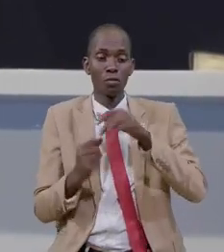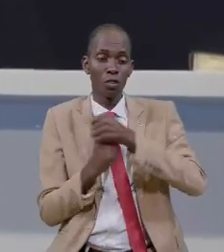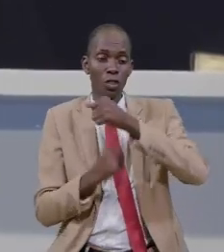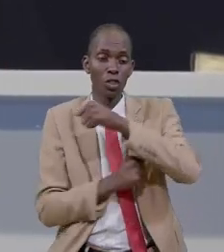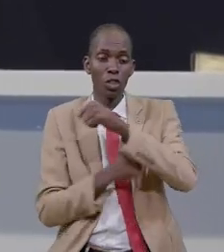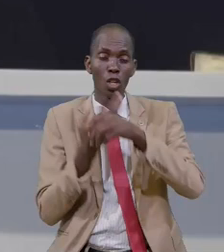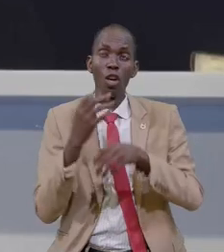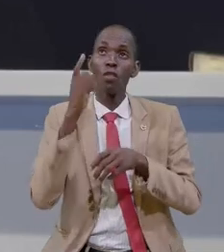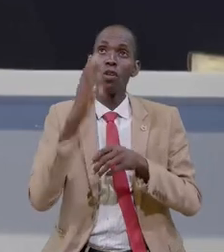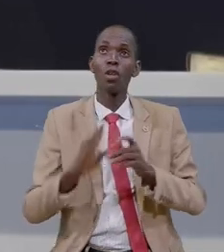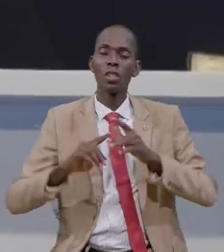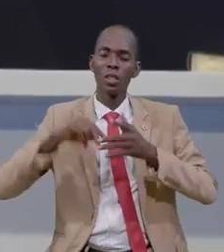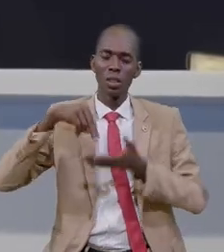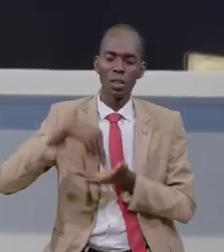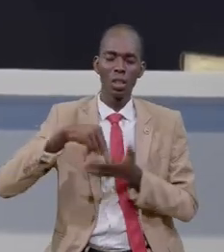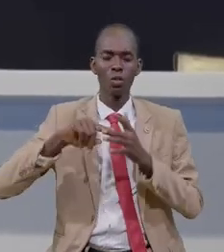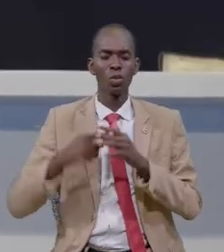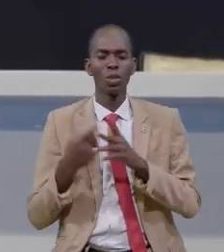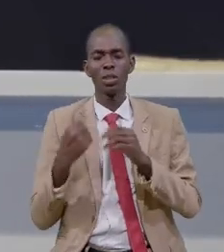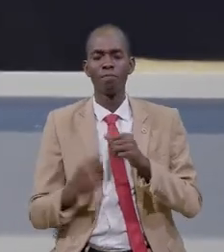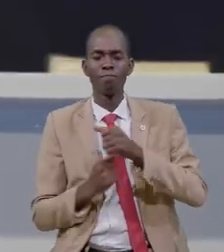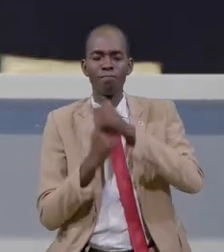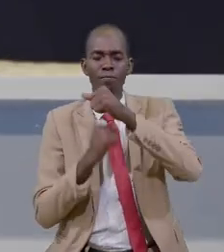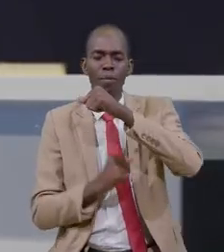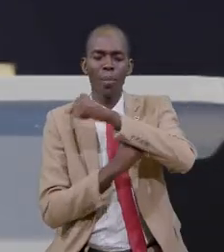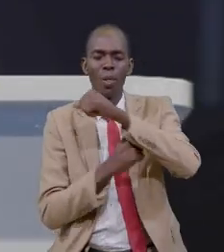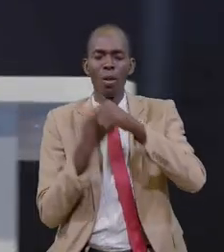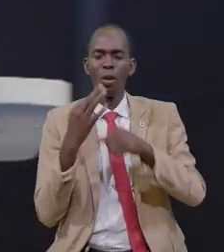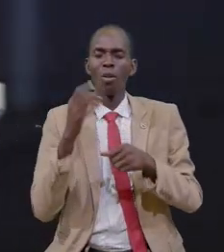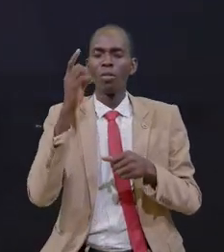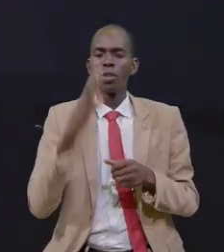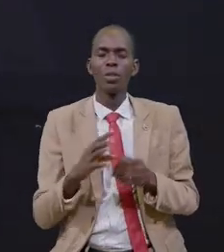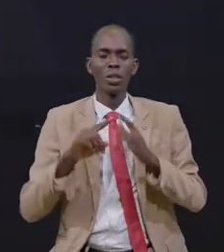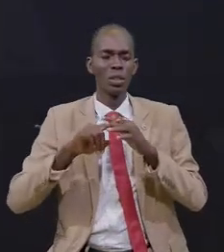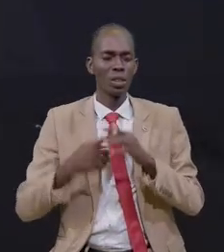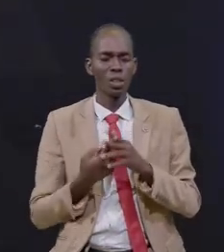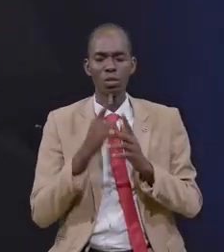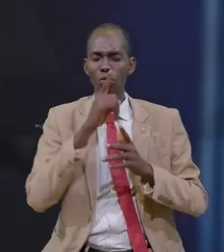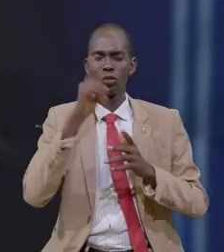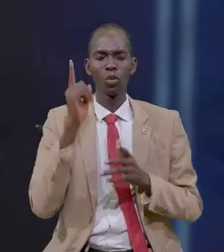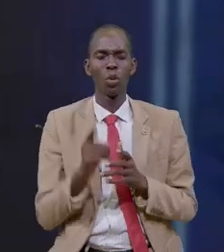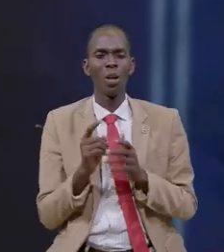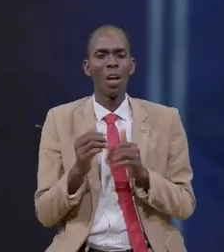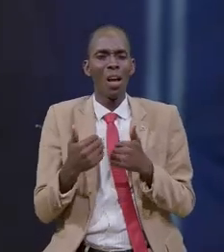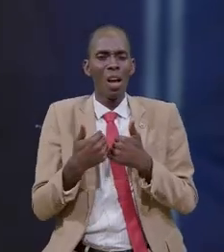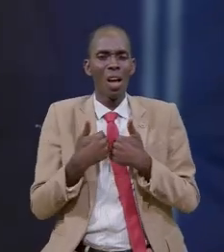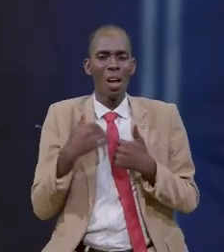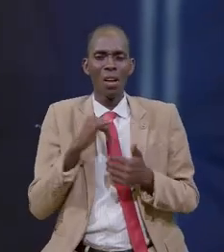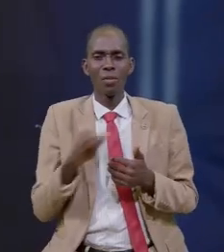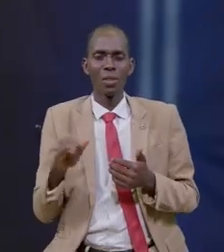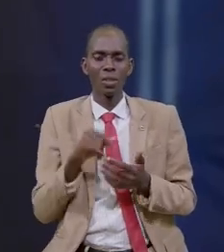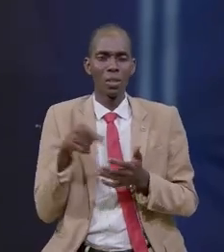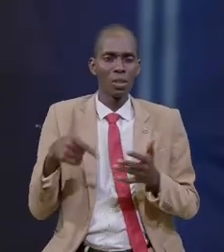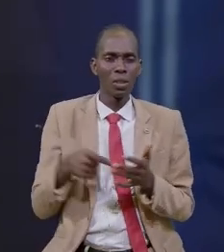debout. La fondation de Dieu reste debout avec ses paroles qui